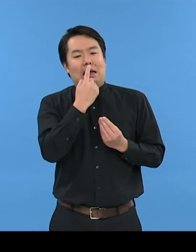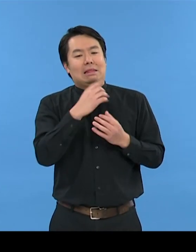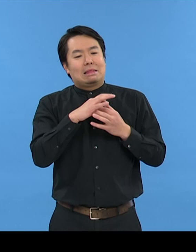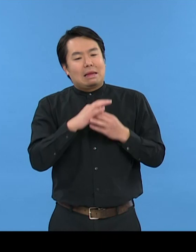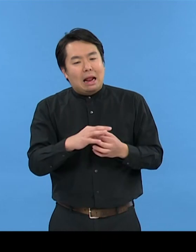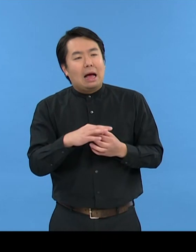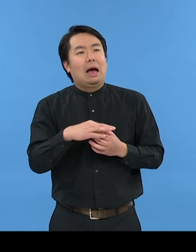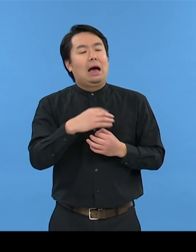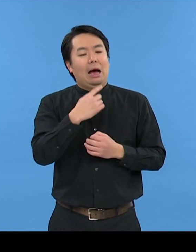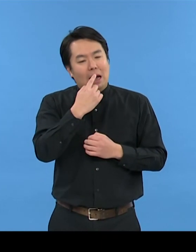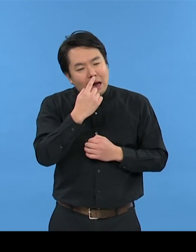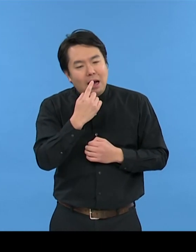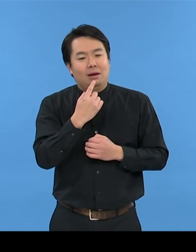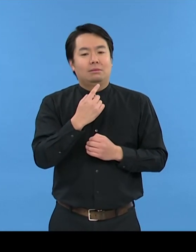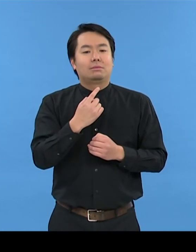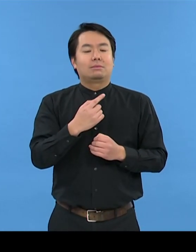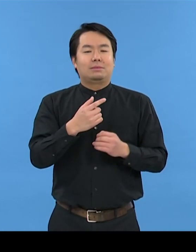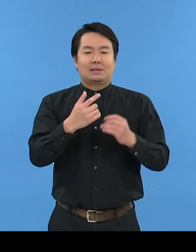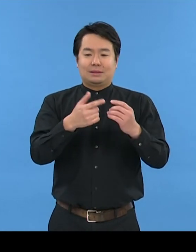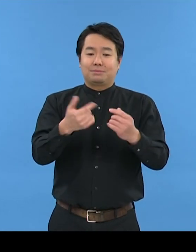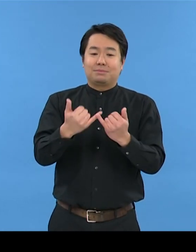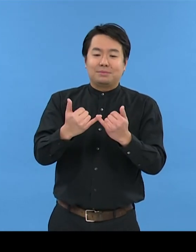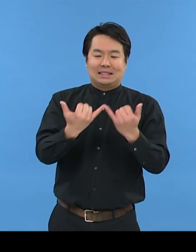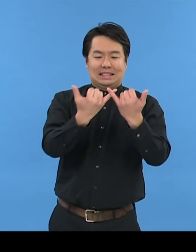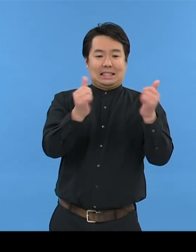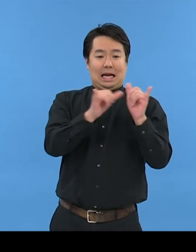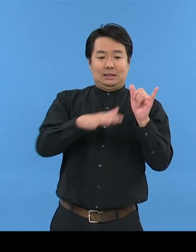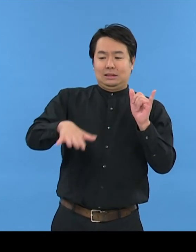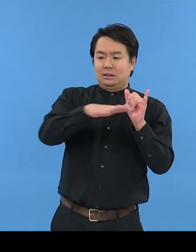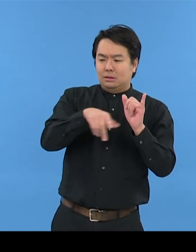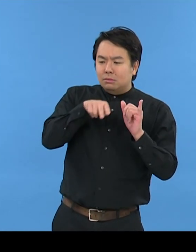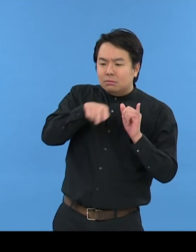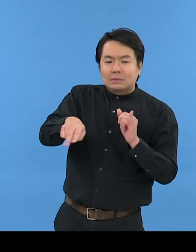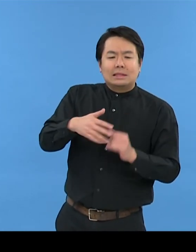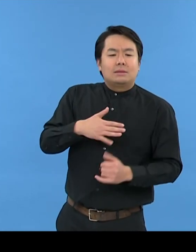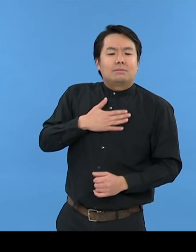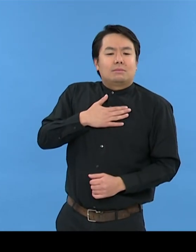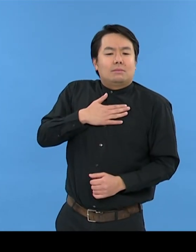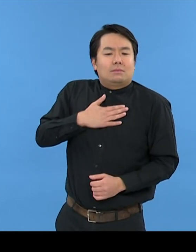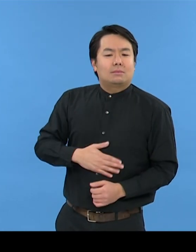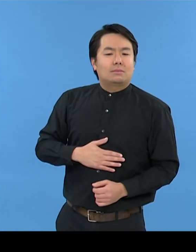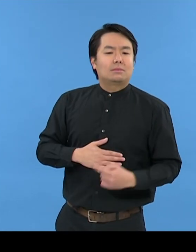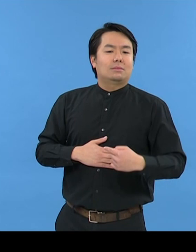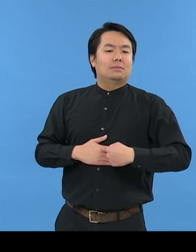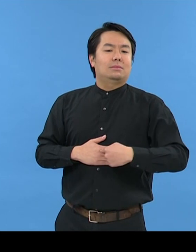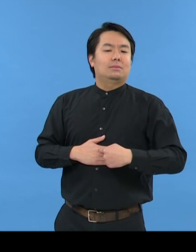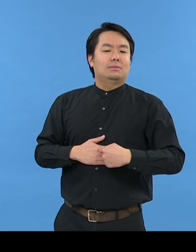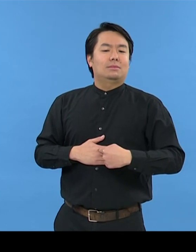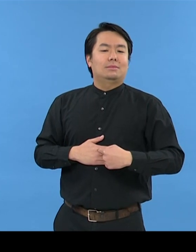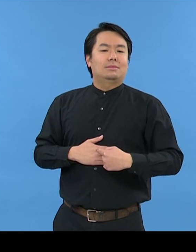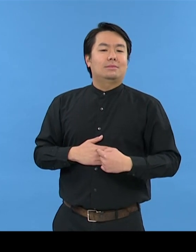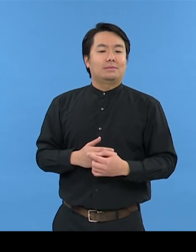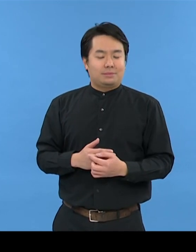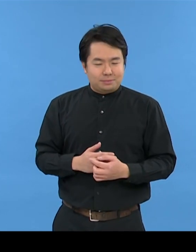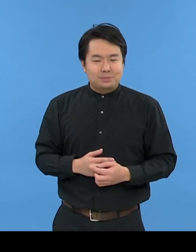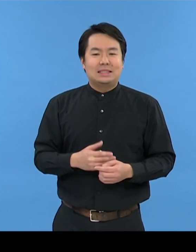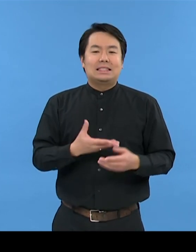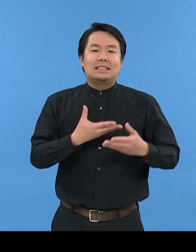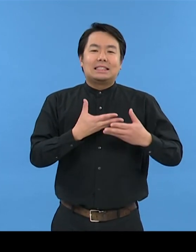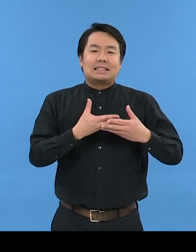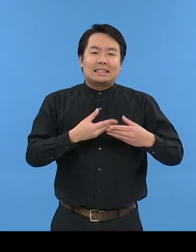か収容者であってからというよりも社会全体がそういう人たちも社会にはいっぱいいるんだということを知ってですね